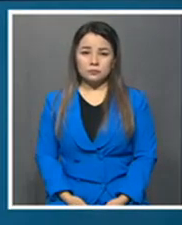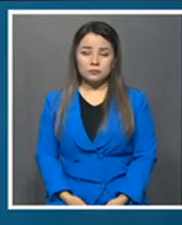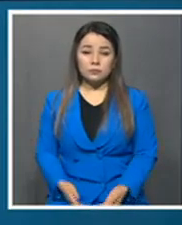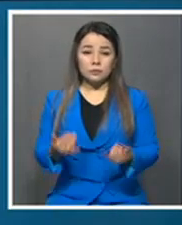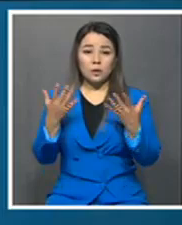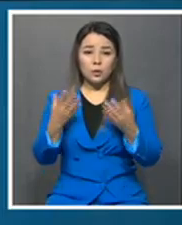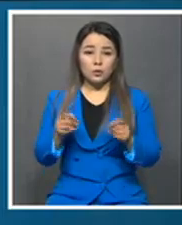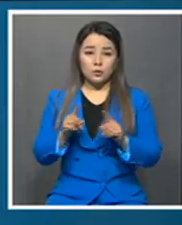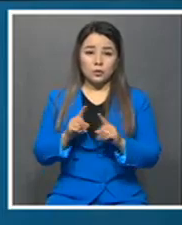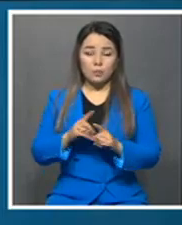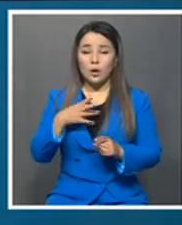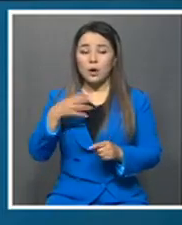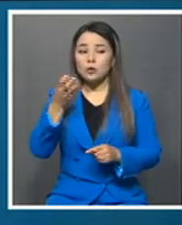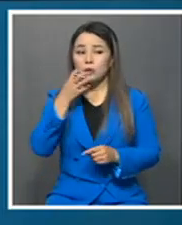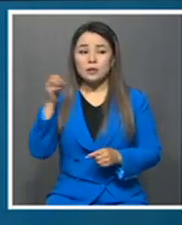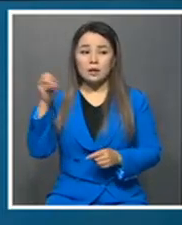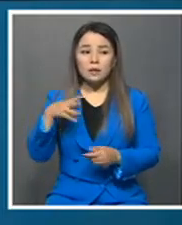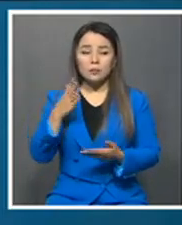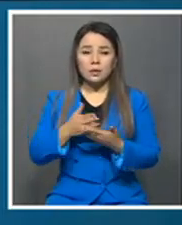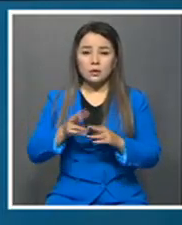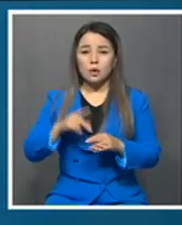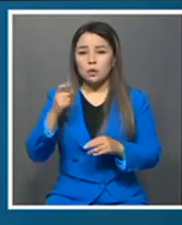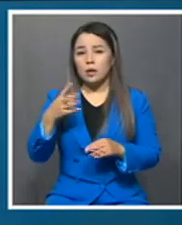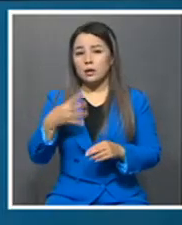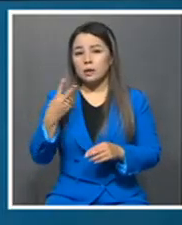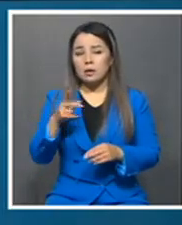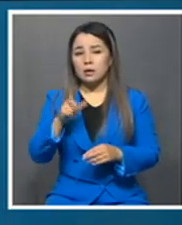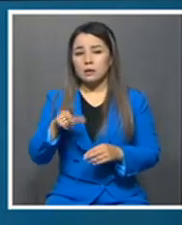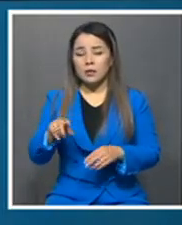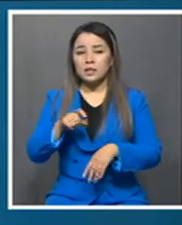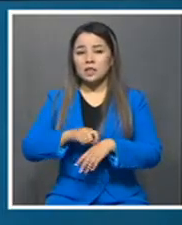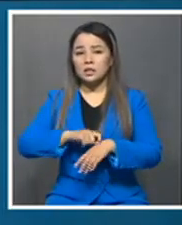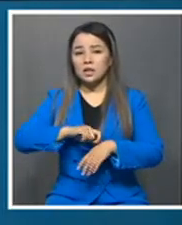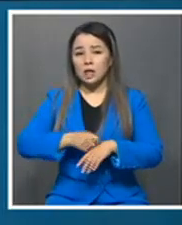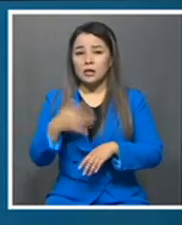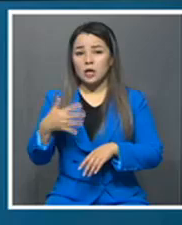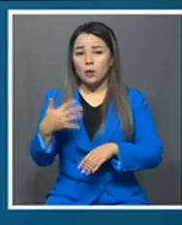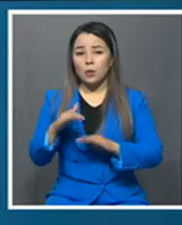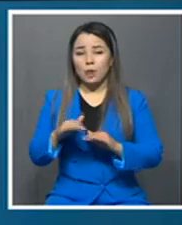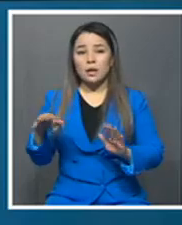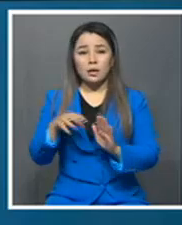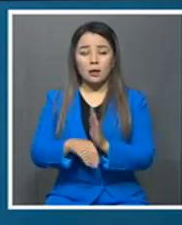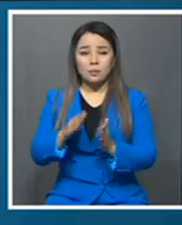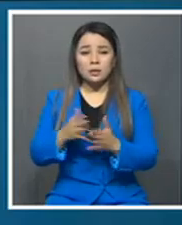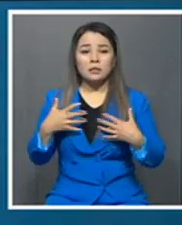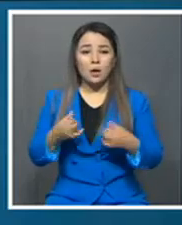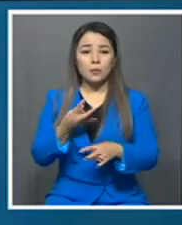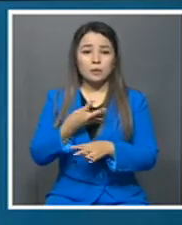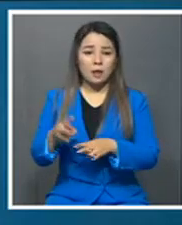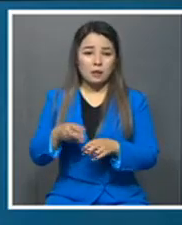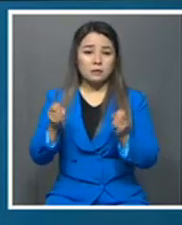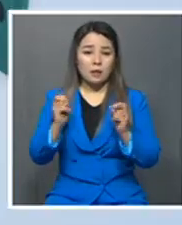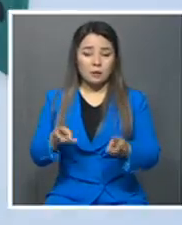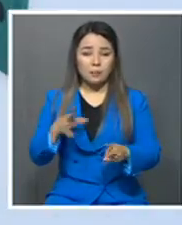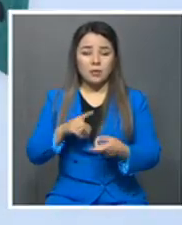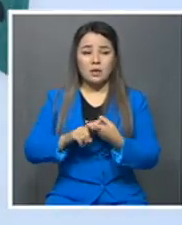Күн жылынғалы солтүстік Қазақстан облысында 142 адамды кене шаққан, оның 50-і бала. Бірақ адам денсаулығына зиянды